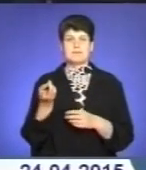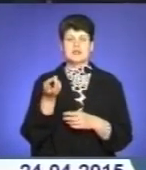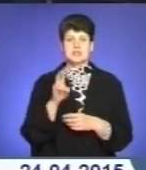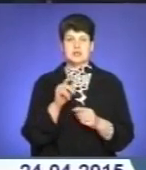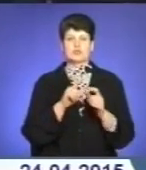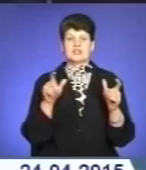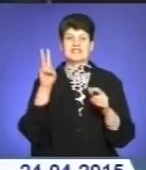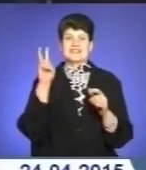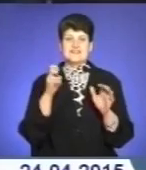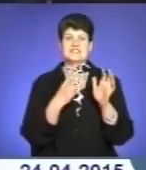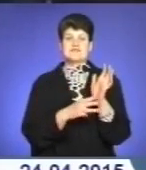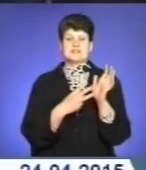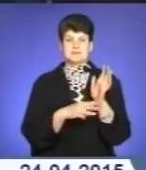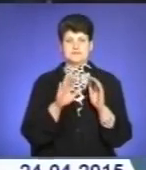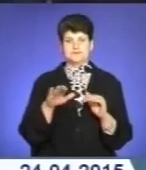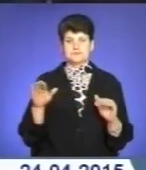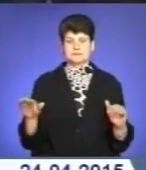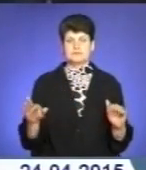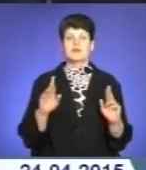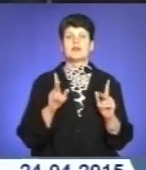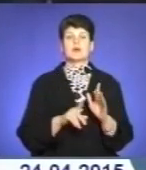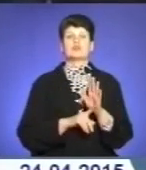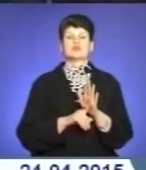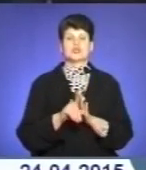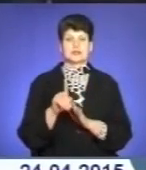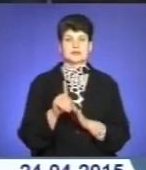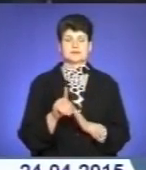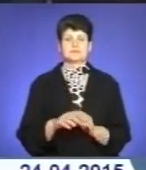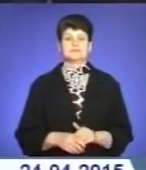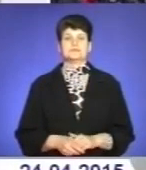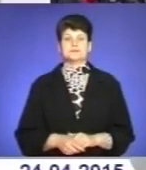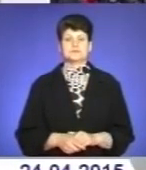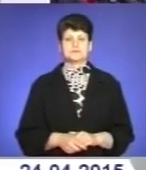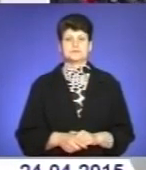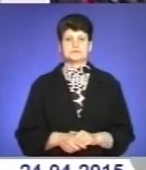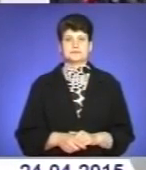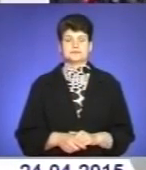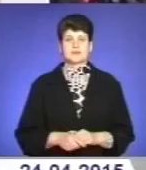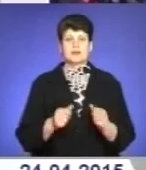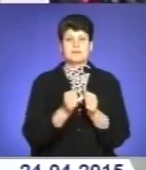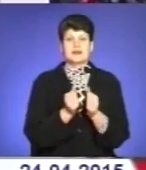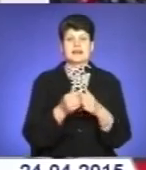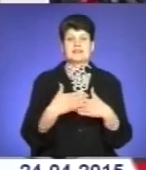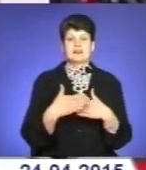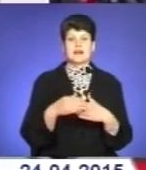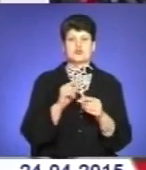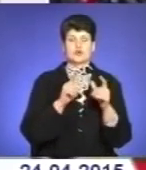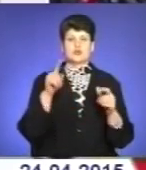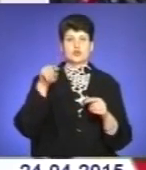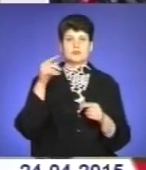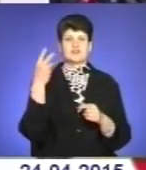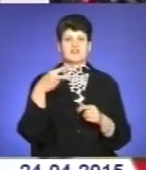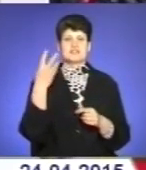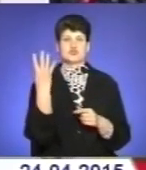тестування 280. Як розпочиналося тестування, бачила наша знімальна група. Біля дверей школи номер 24